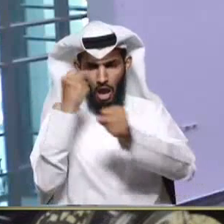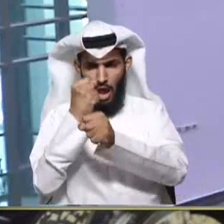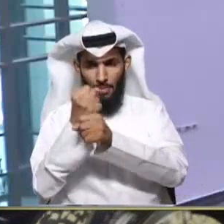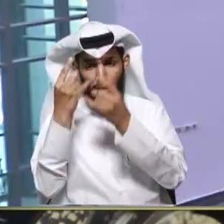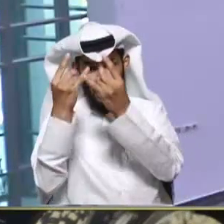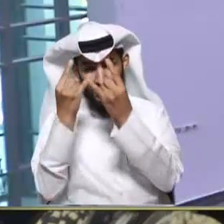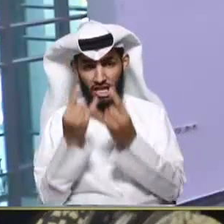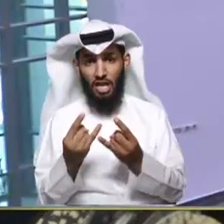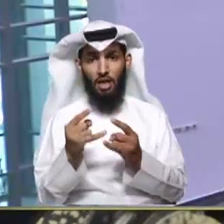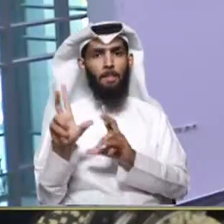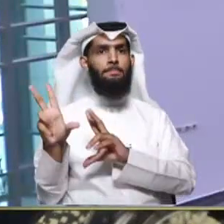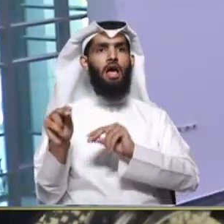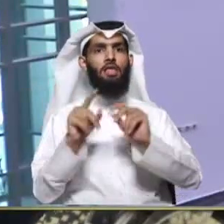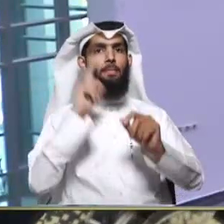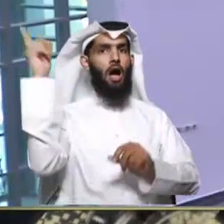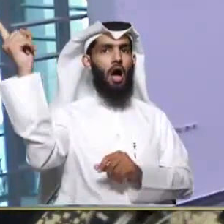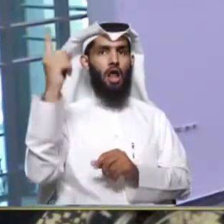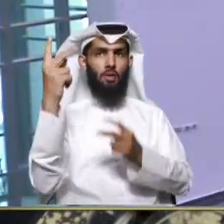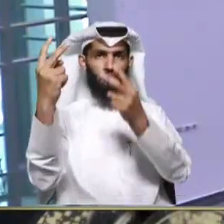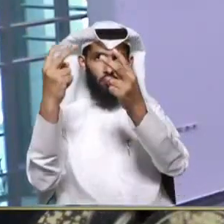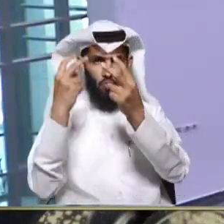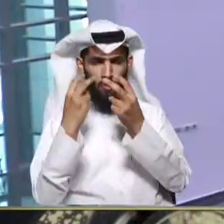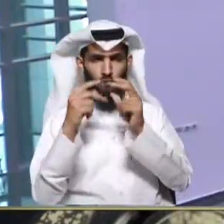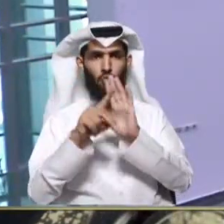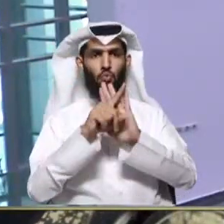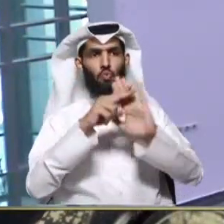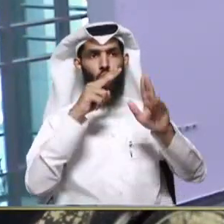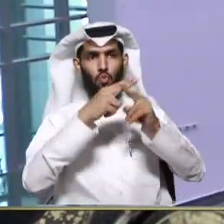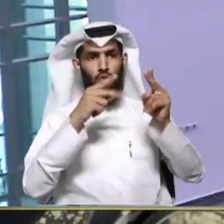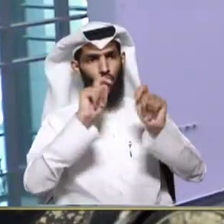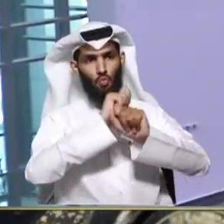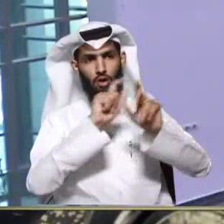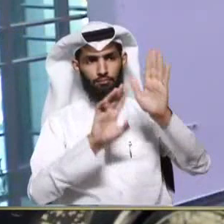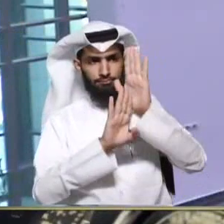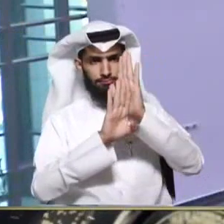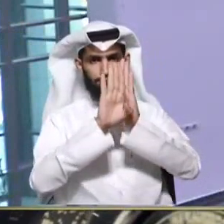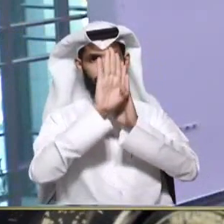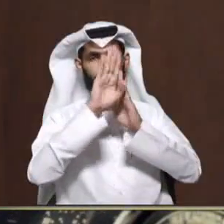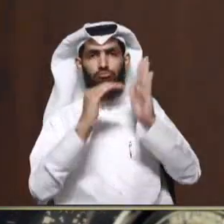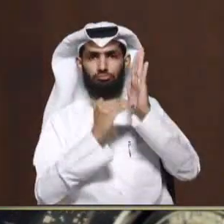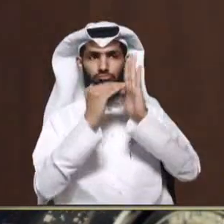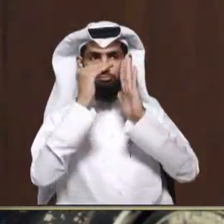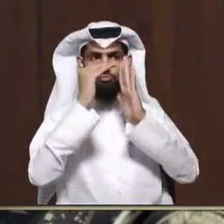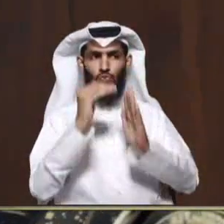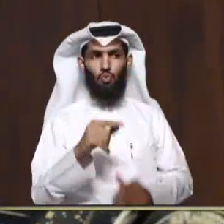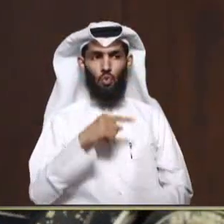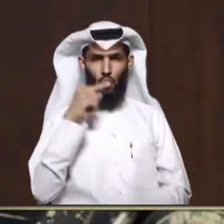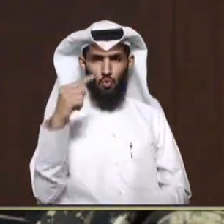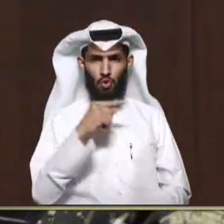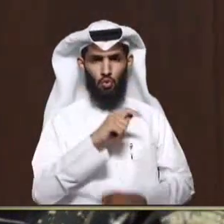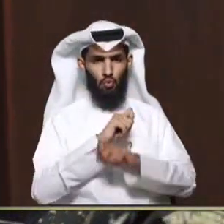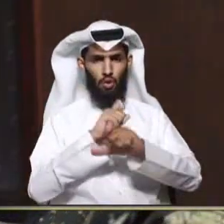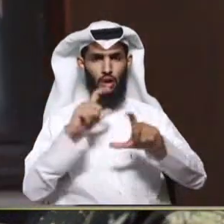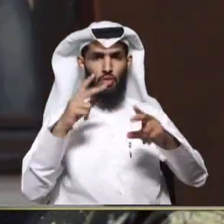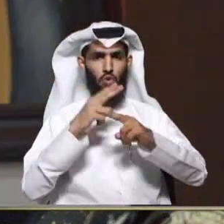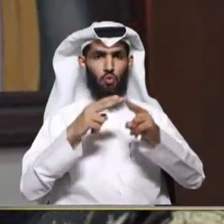مرتبطة بمؤشرات دولية عالمية ترفع من مستوى المؤشرات الموجودة في دولة الكويت. وتتركز رؤية